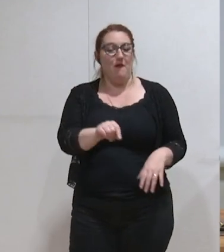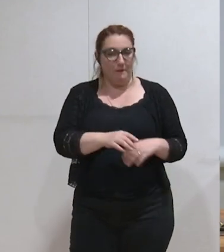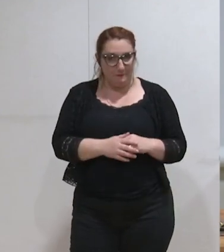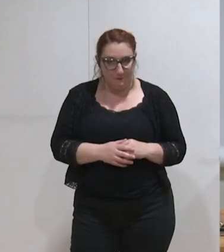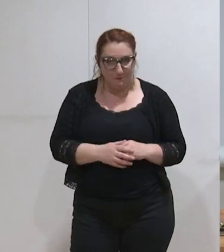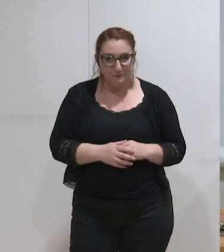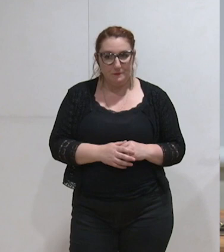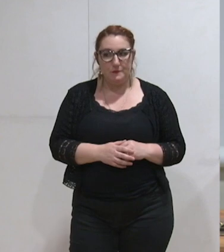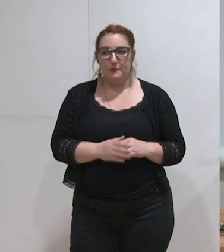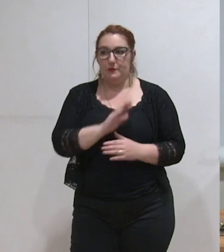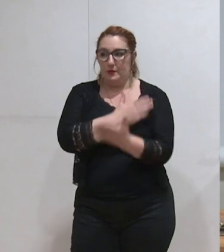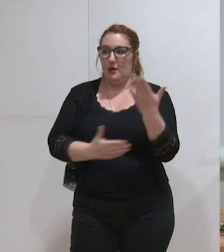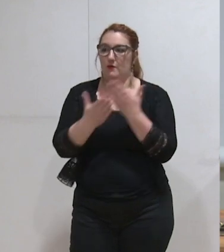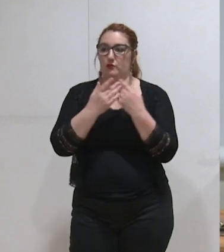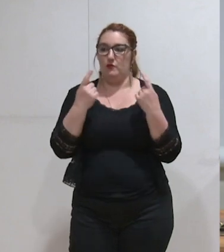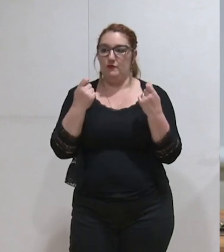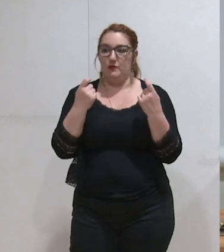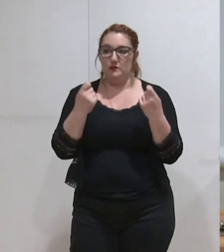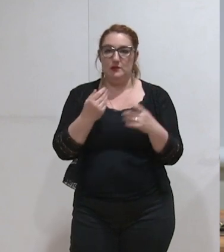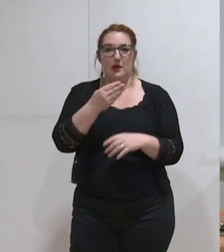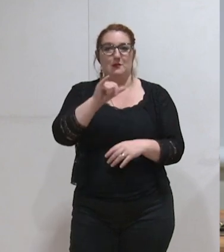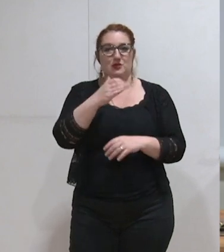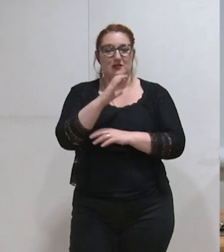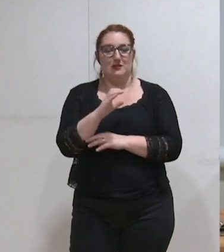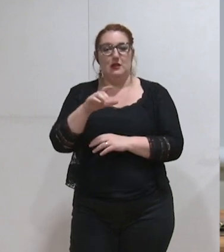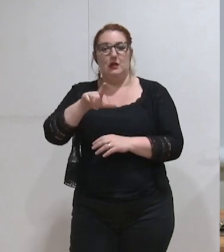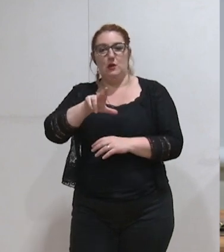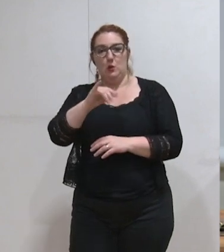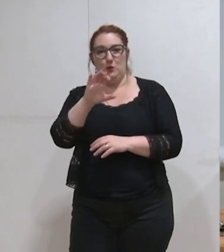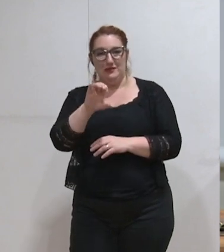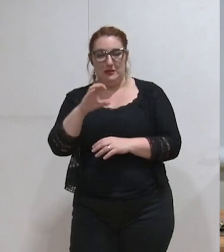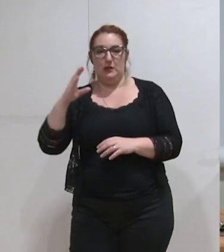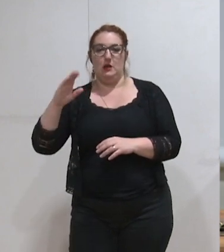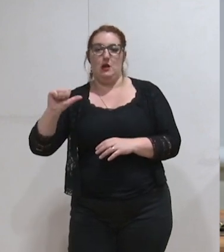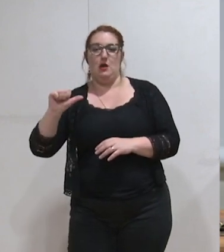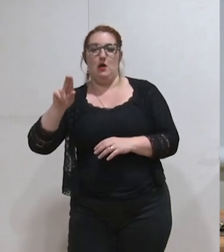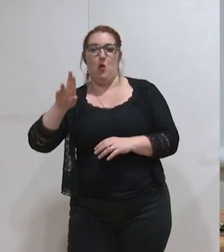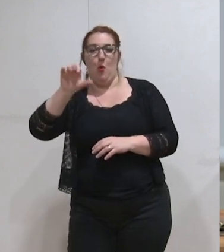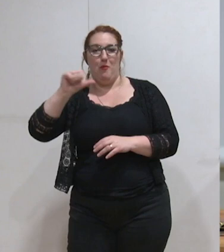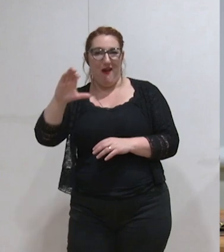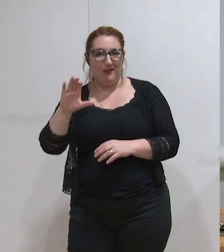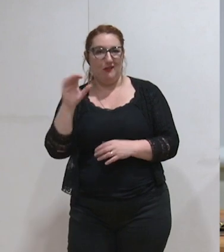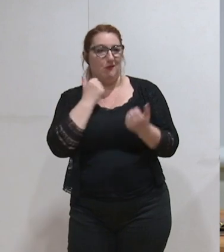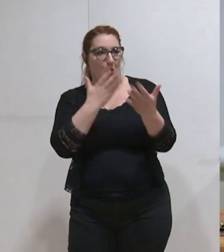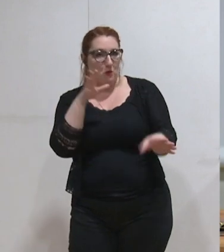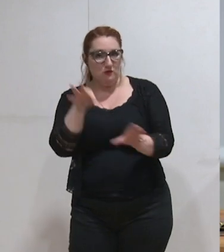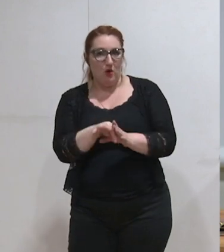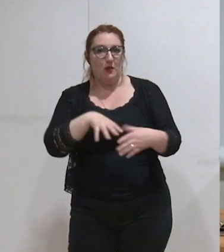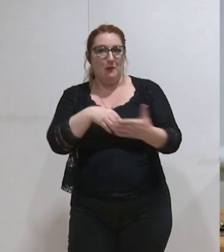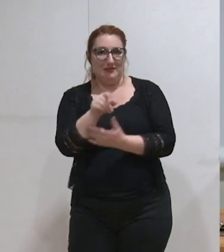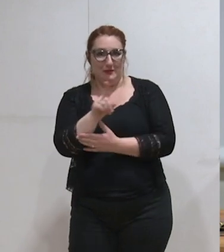l'avenant financier avec l'association MJC Lucie aurac je la mets au voix qui ne prend pas part au vote qui